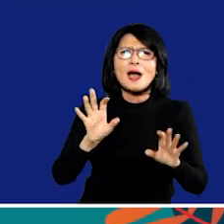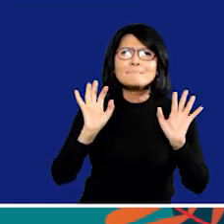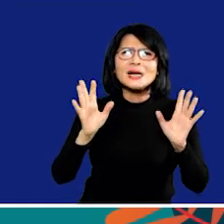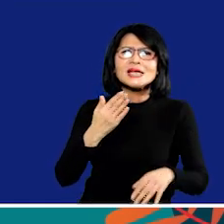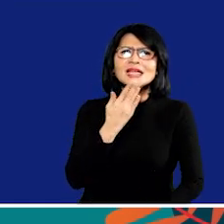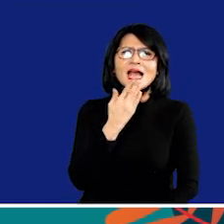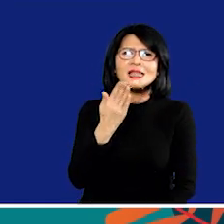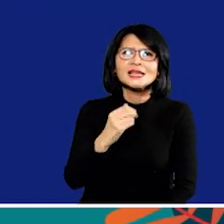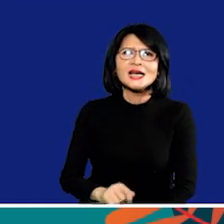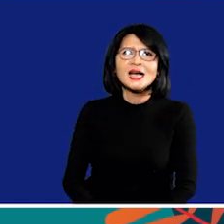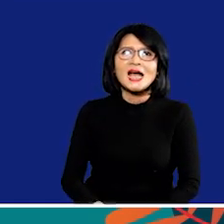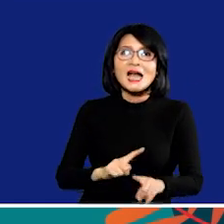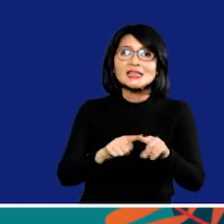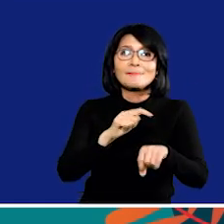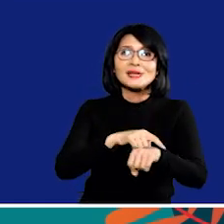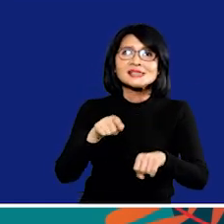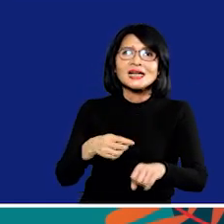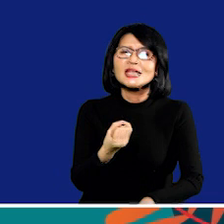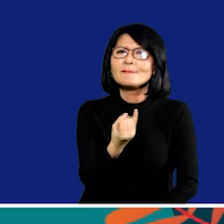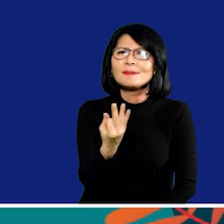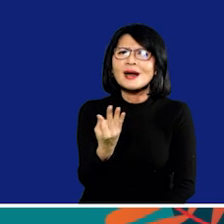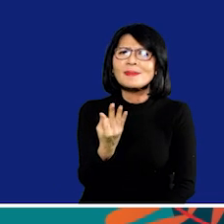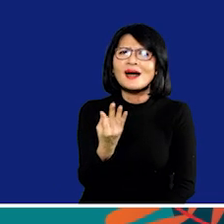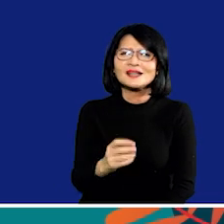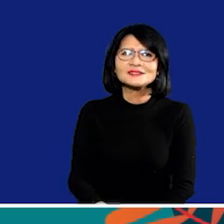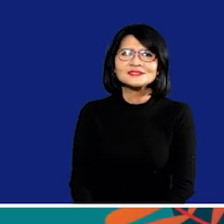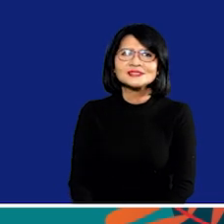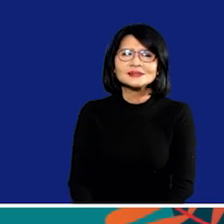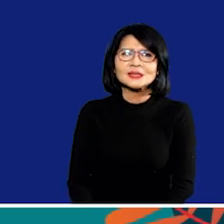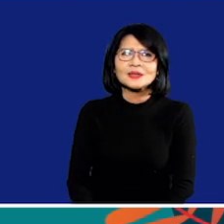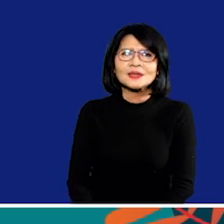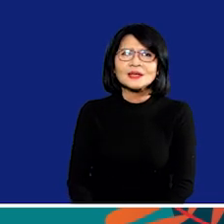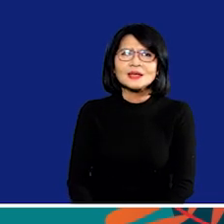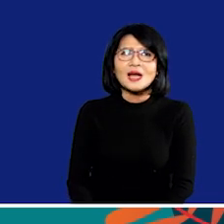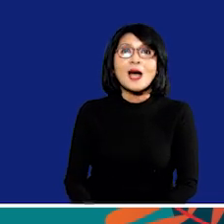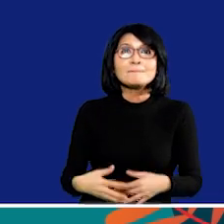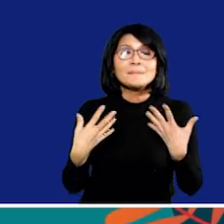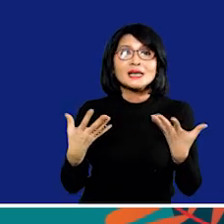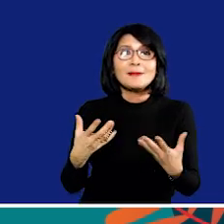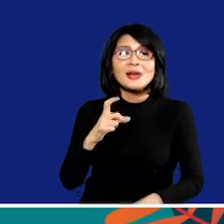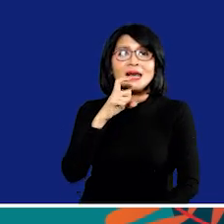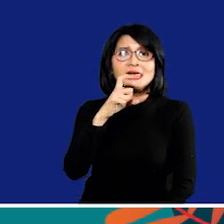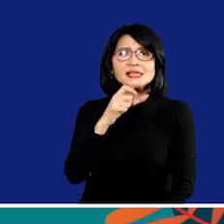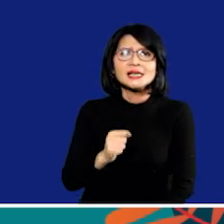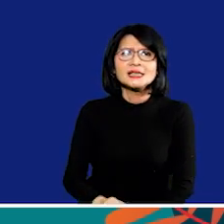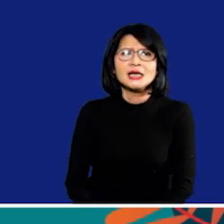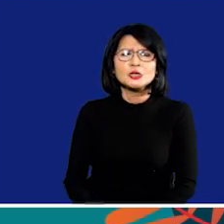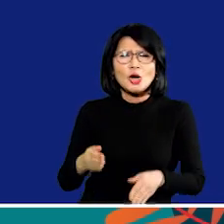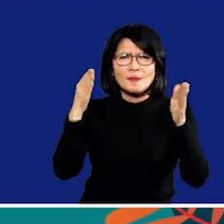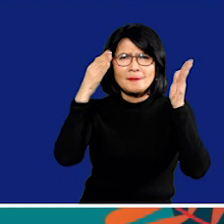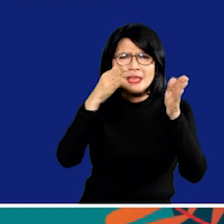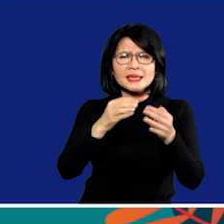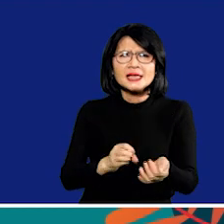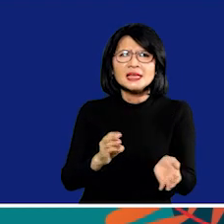saya tanyakan, namun untuk ini saya hanya mengambil beberapa saja Pak. Untuk bagaimana ya Pak, caranya lebih memperhatikan mengenai